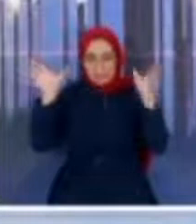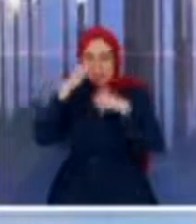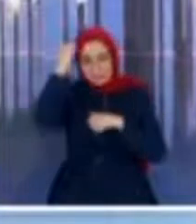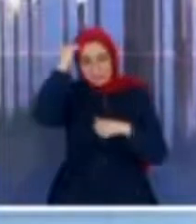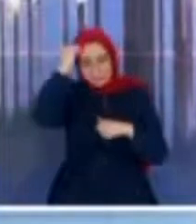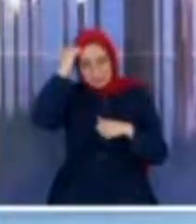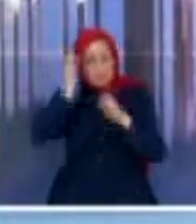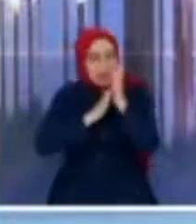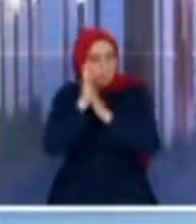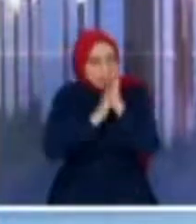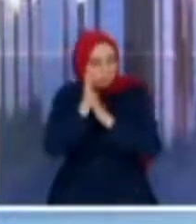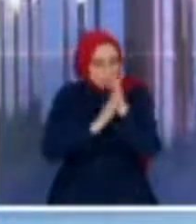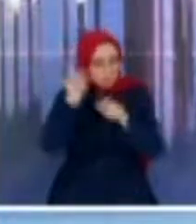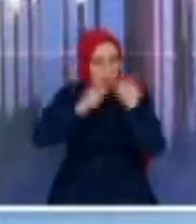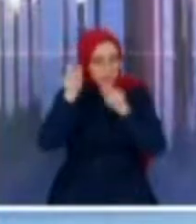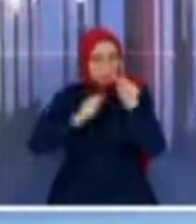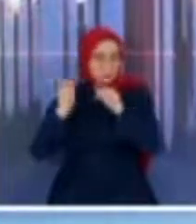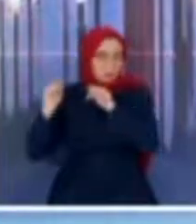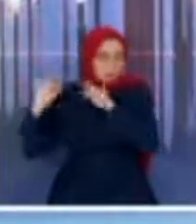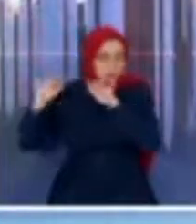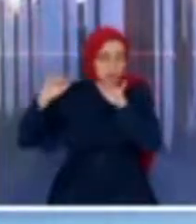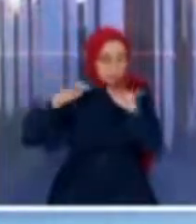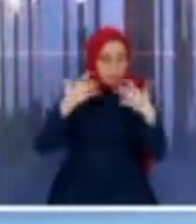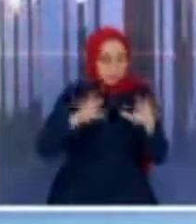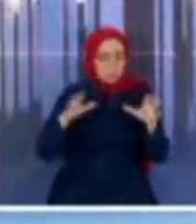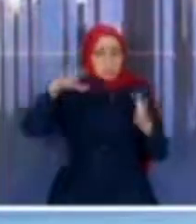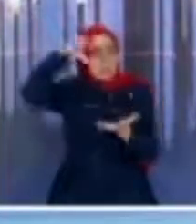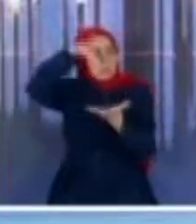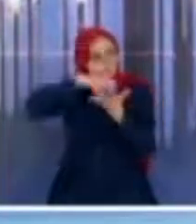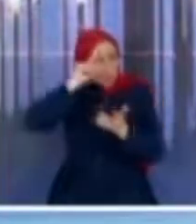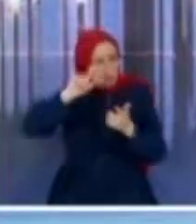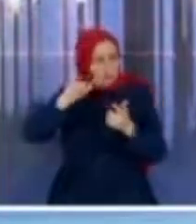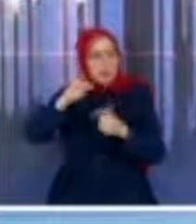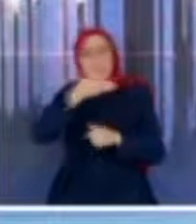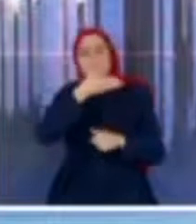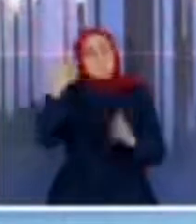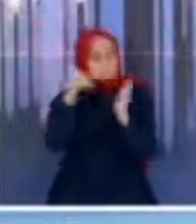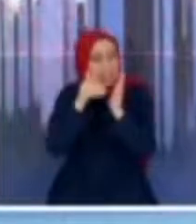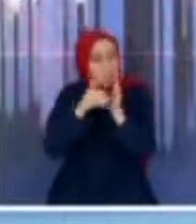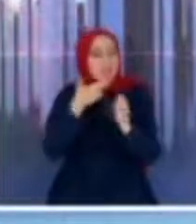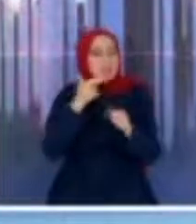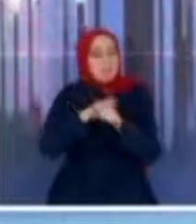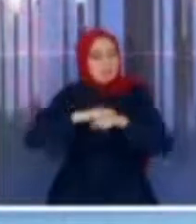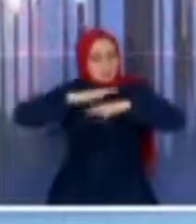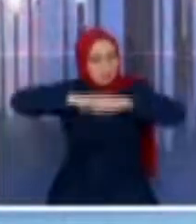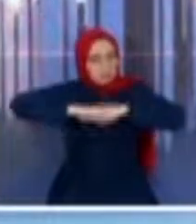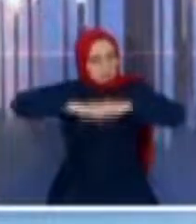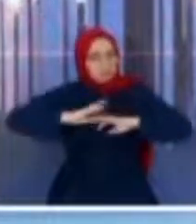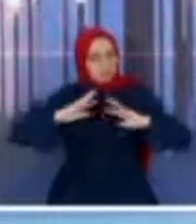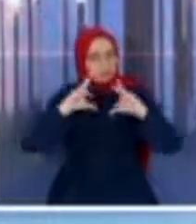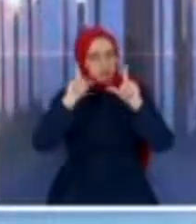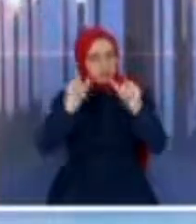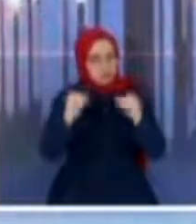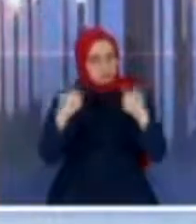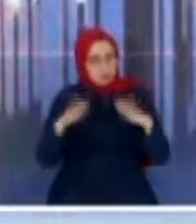العباد اكثر باش تجي. اذا كان انت عندك فضاء ومخصص معناها جوست للاسعافات الاوليه دونك سافا